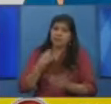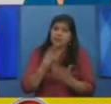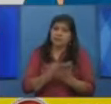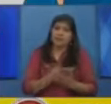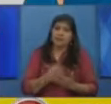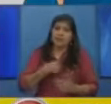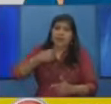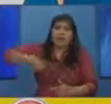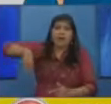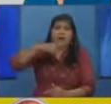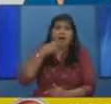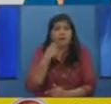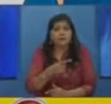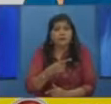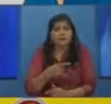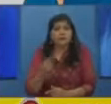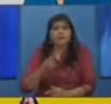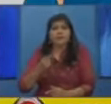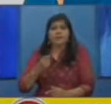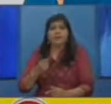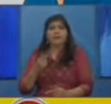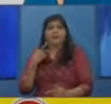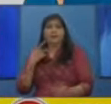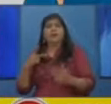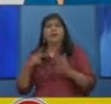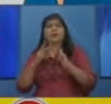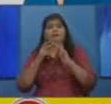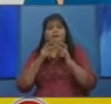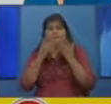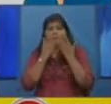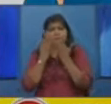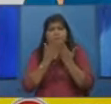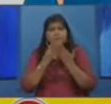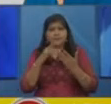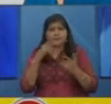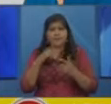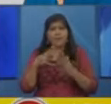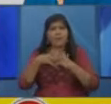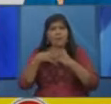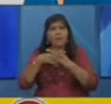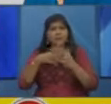मैं आप सब से एक वेबसाइट देखने का आग्रह करता हूं,